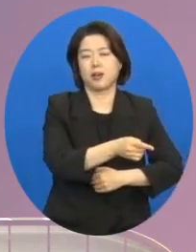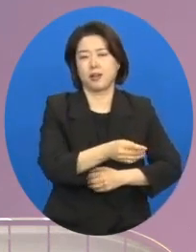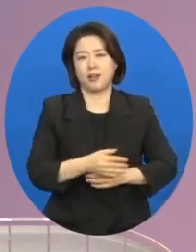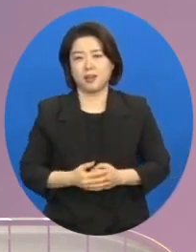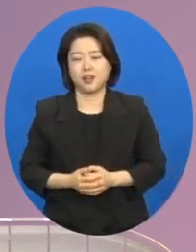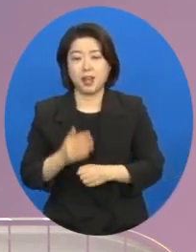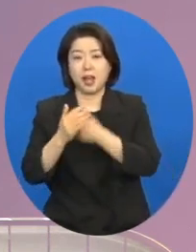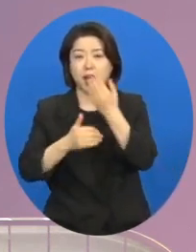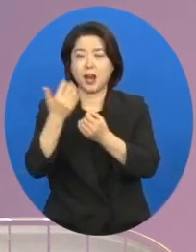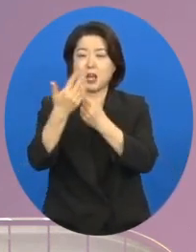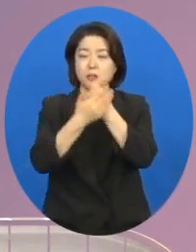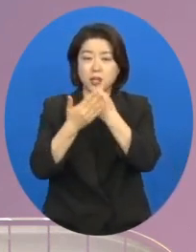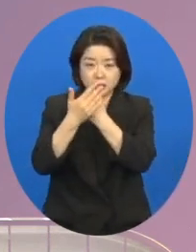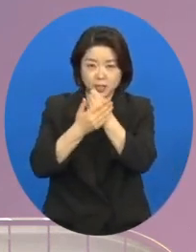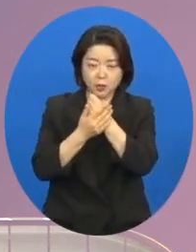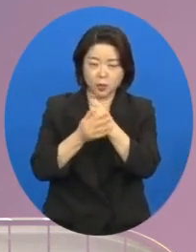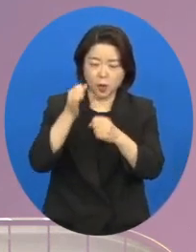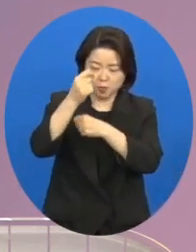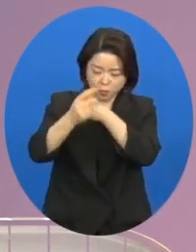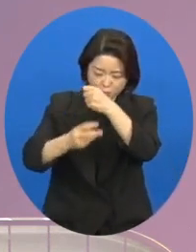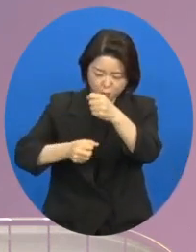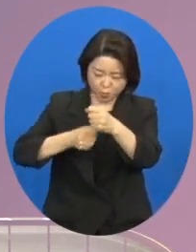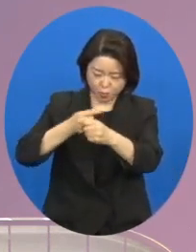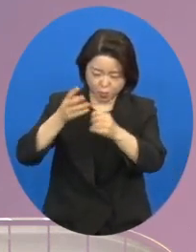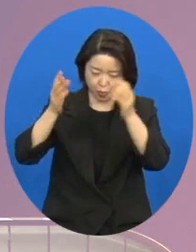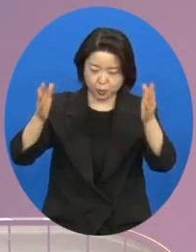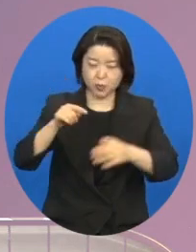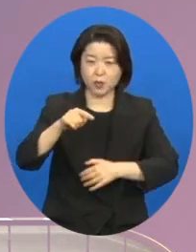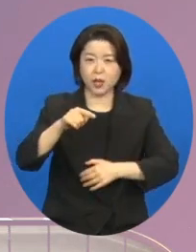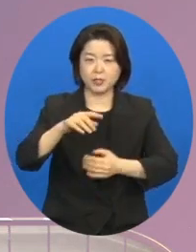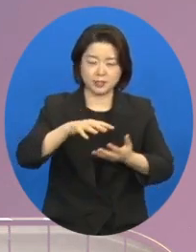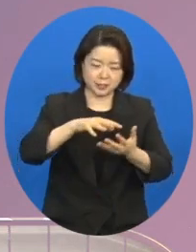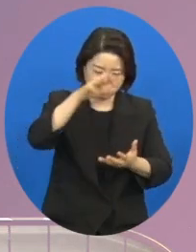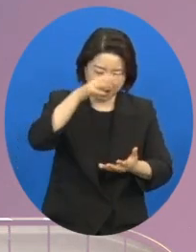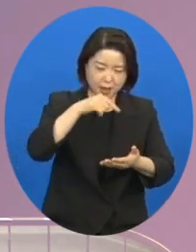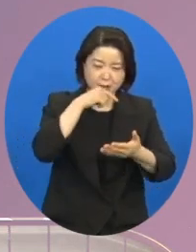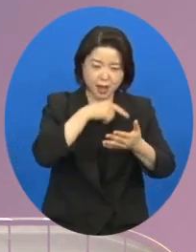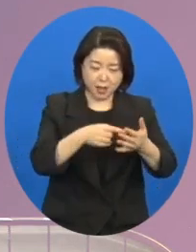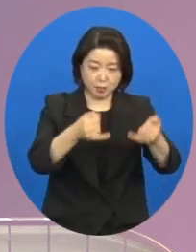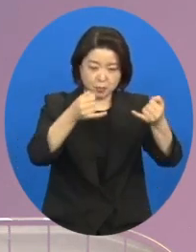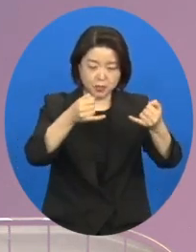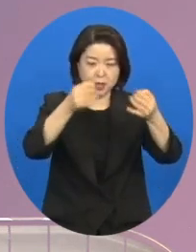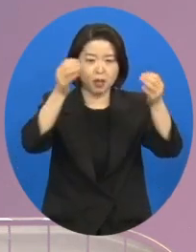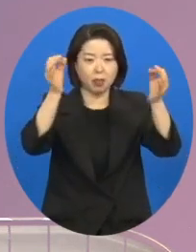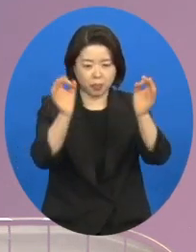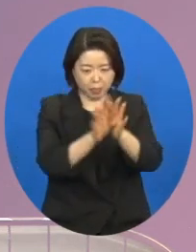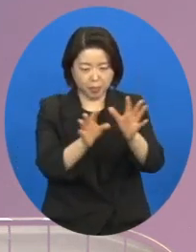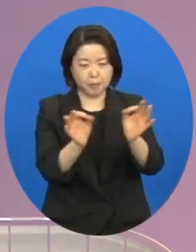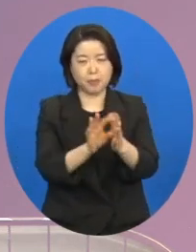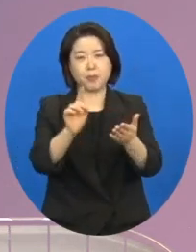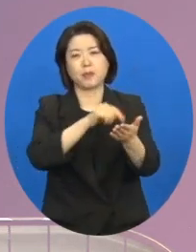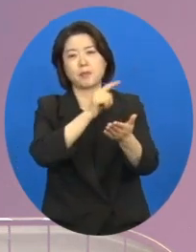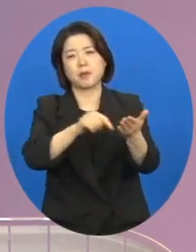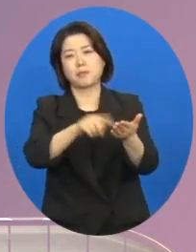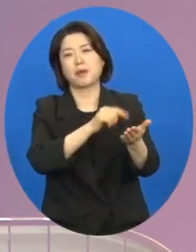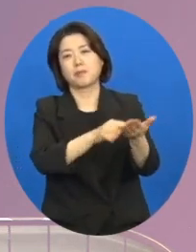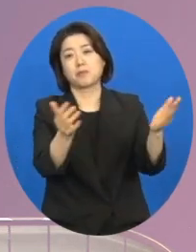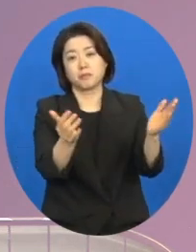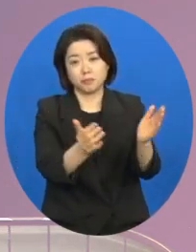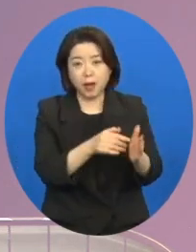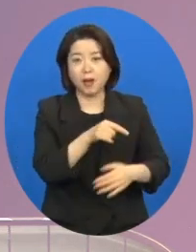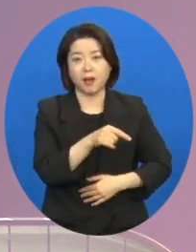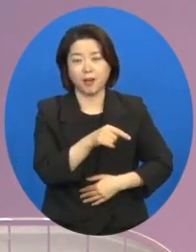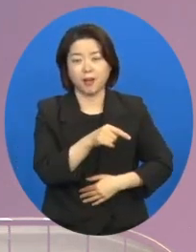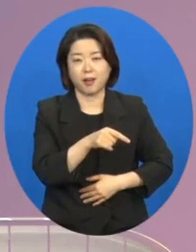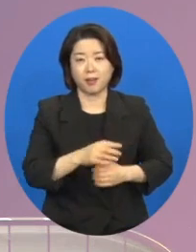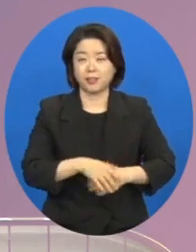몇 년이 걸쳐서 그 빚을 다 갚을 수 있는 은혜를 하나님이 주셨다고 고백을 하셨어요. 근데 그것이 끝이 아닙니다. 그